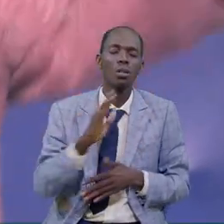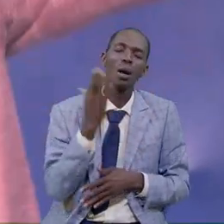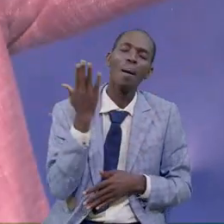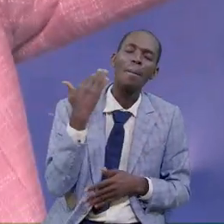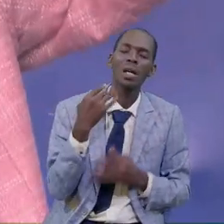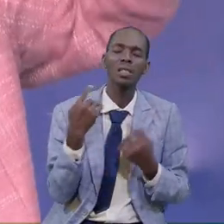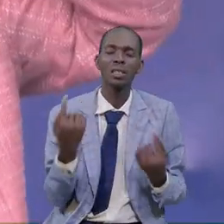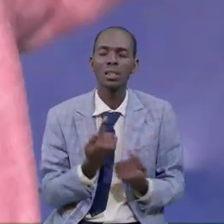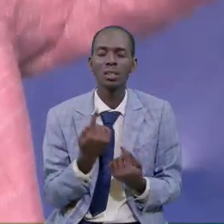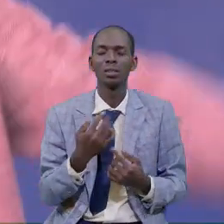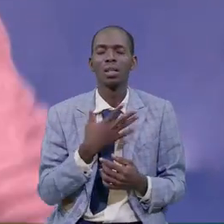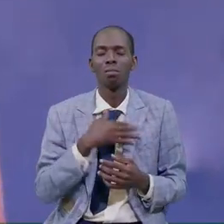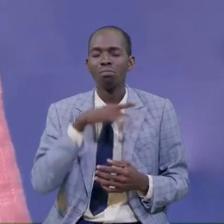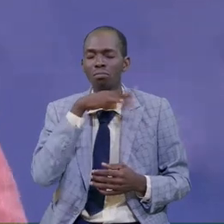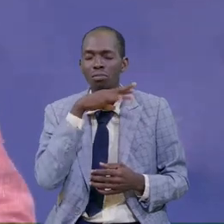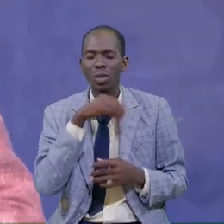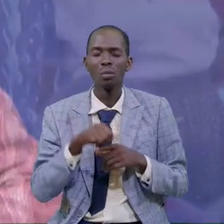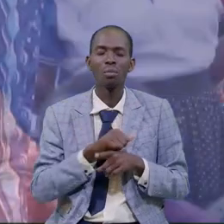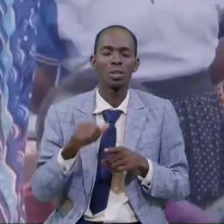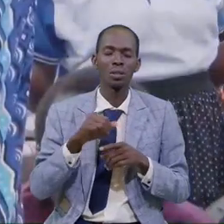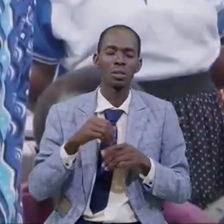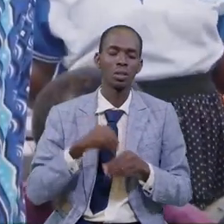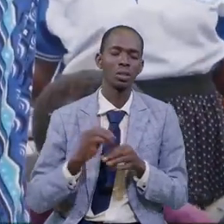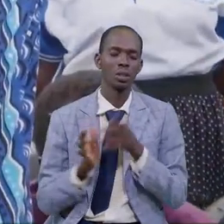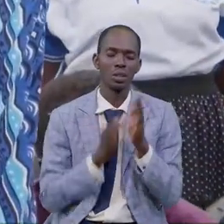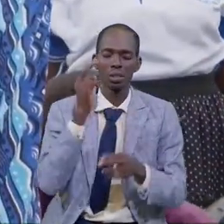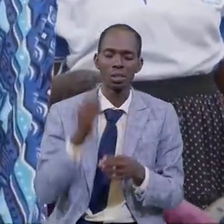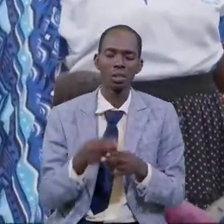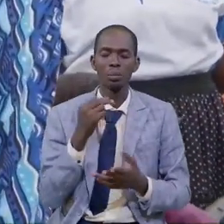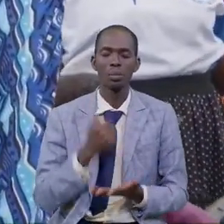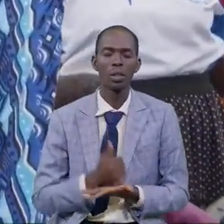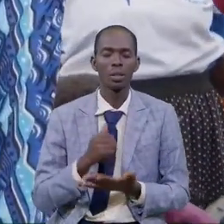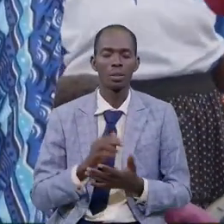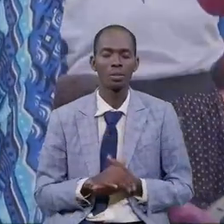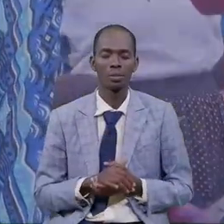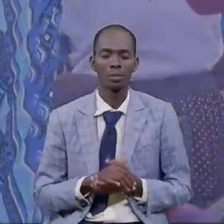leurs transgressions, leurs iniquités au nom de Jésus.